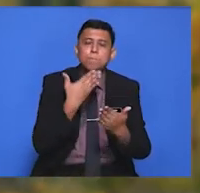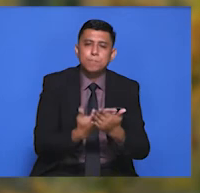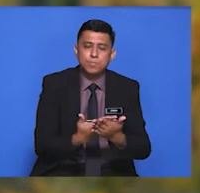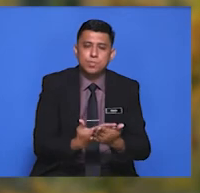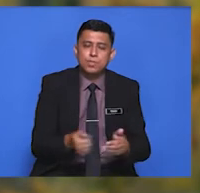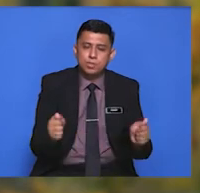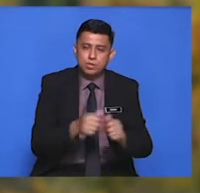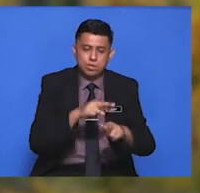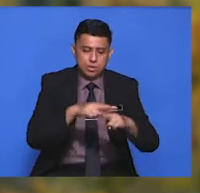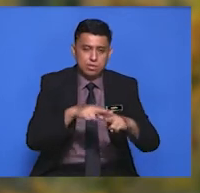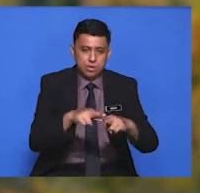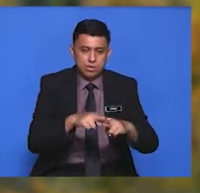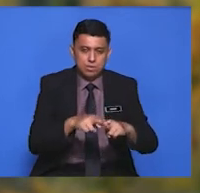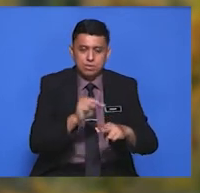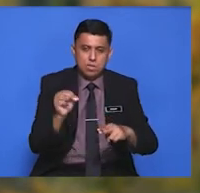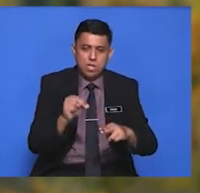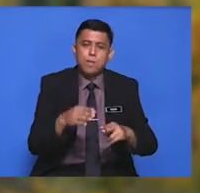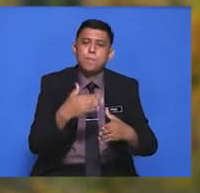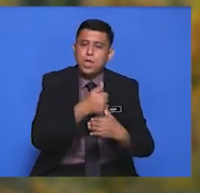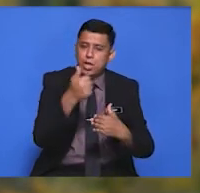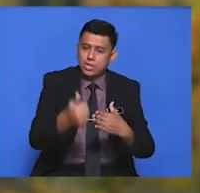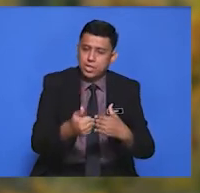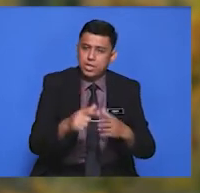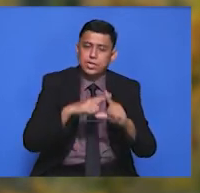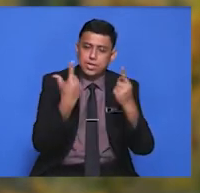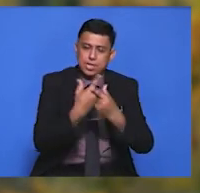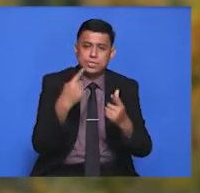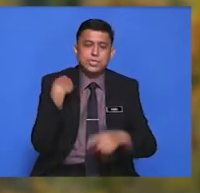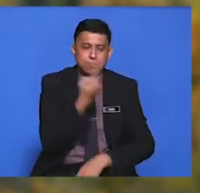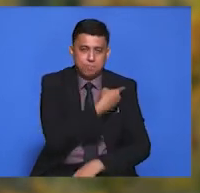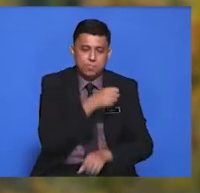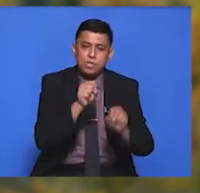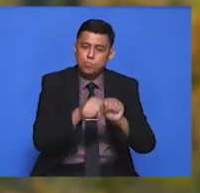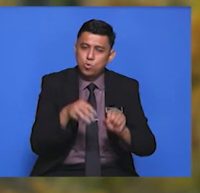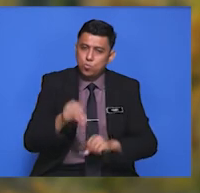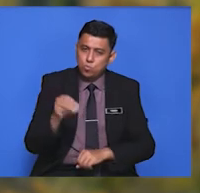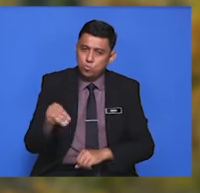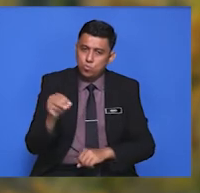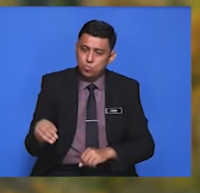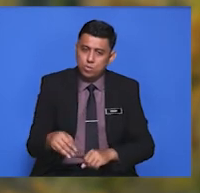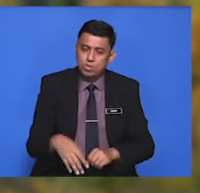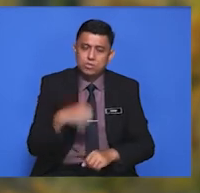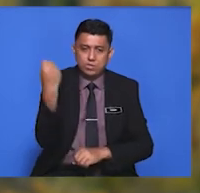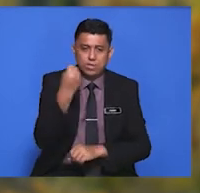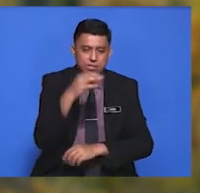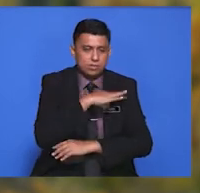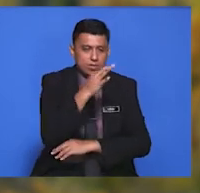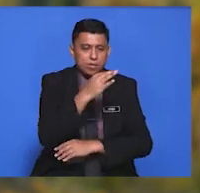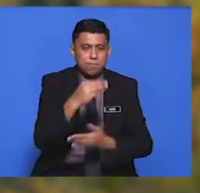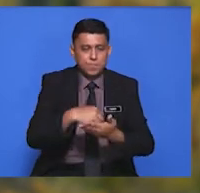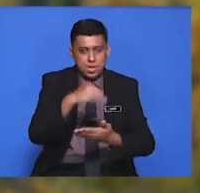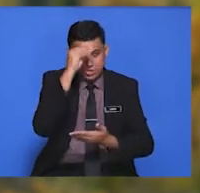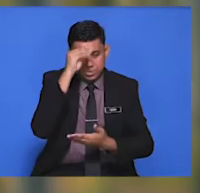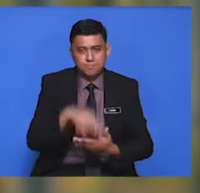Dengan rumusan ini, maka berakhirlah kelas kita pada hari ini. Semoga murid-murid sentiasa bersemangat untuk belajar.